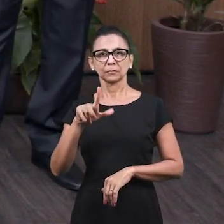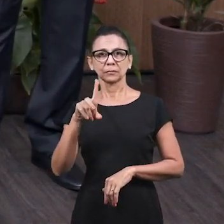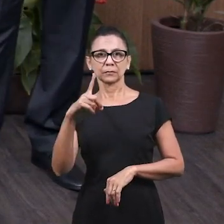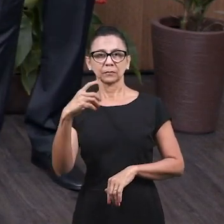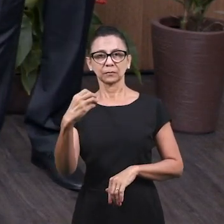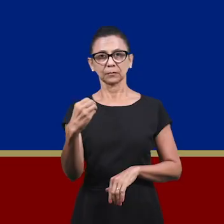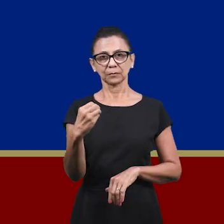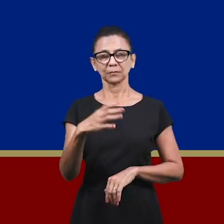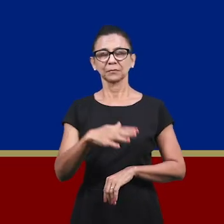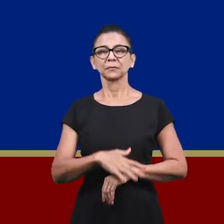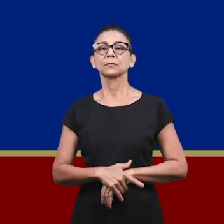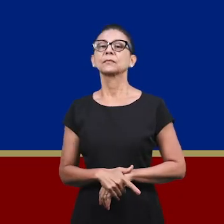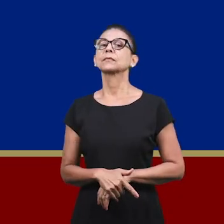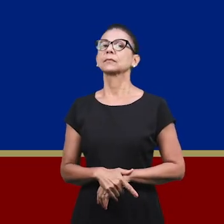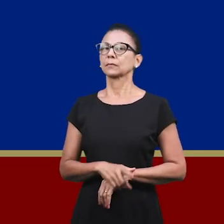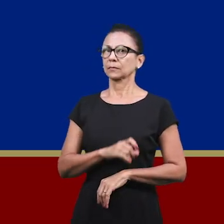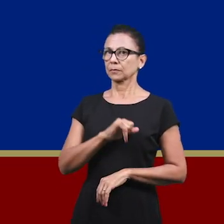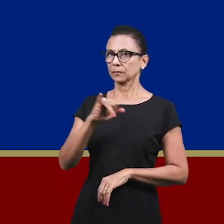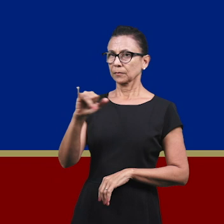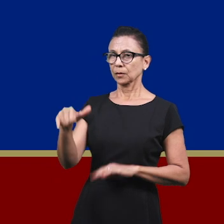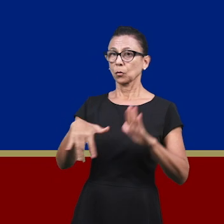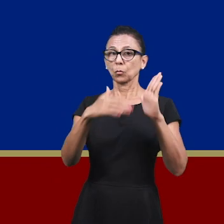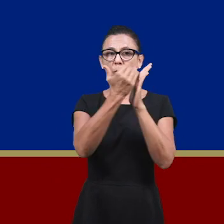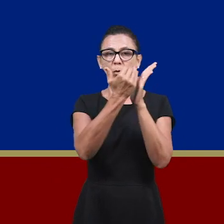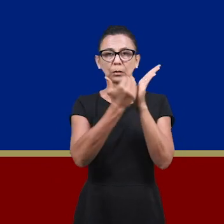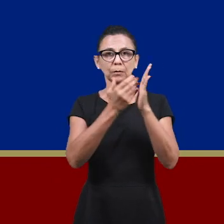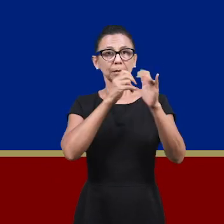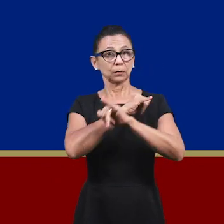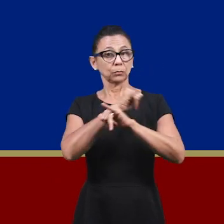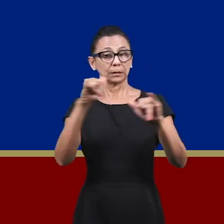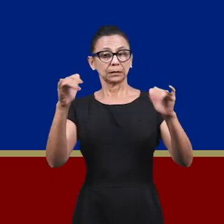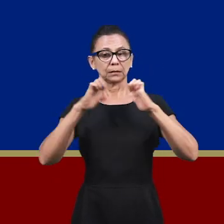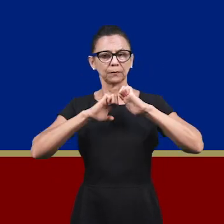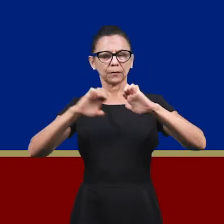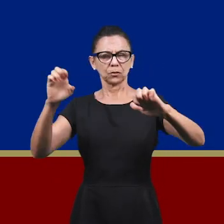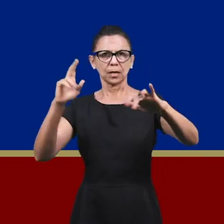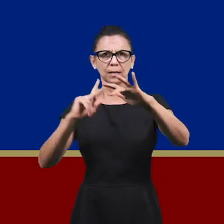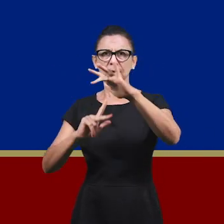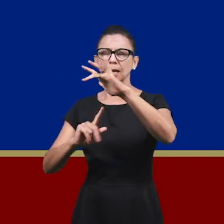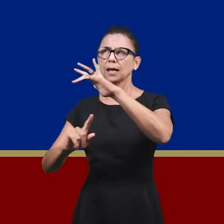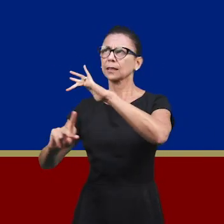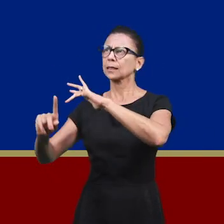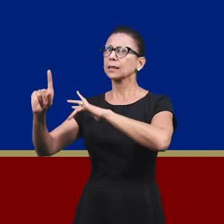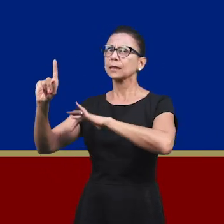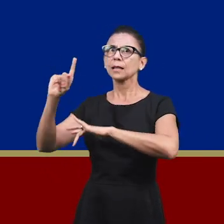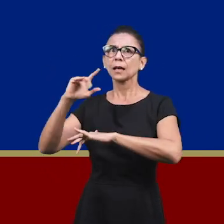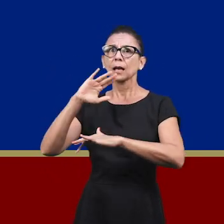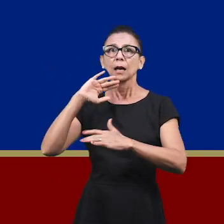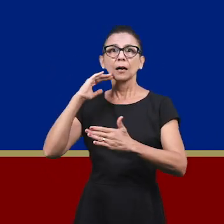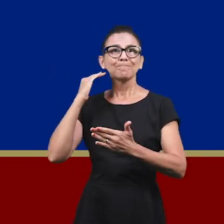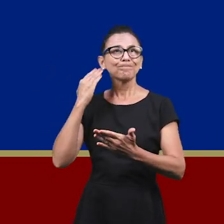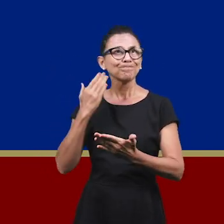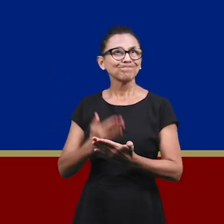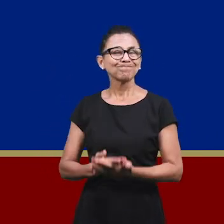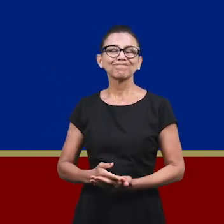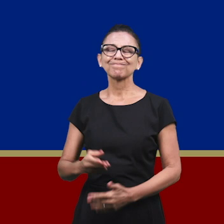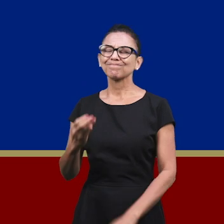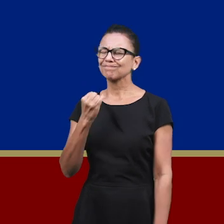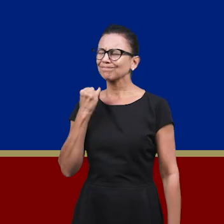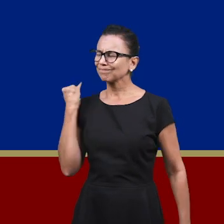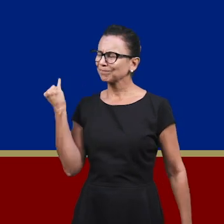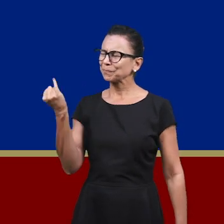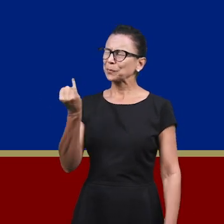нам из города Рио-де-Жанейро от брата Роналдо Лопес Рамос, который написал программу, провозглашая вечное